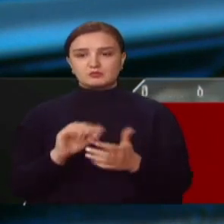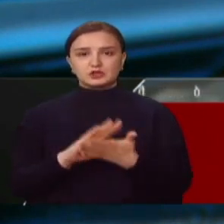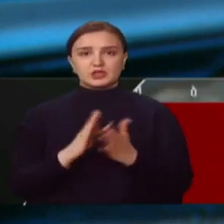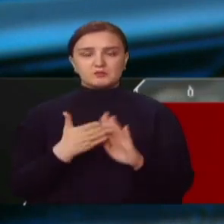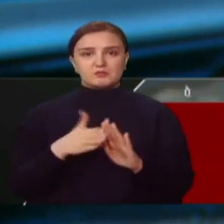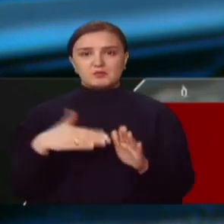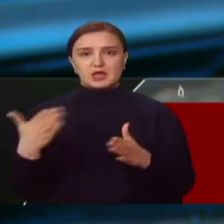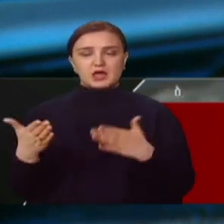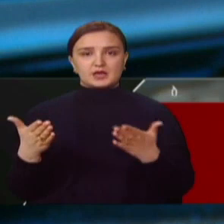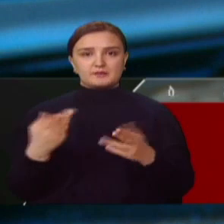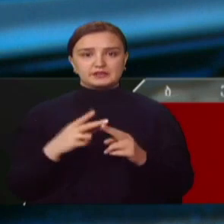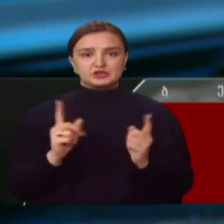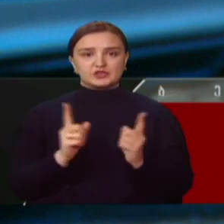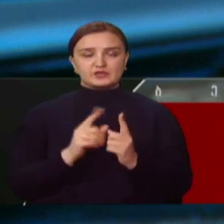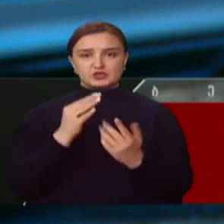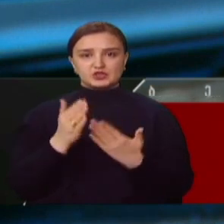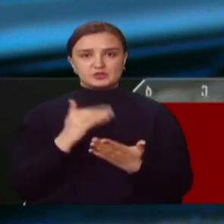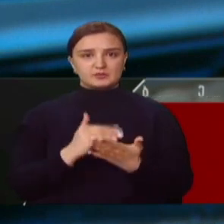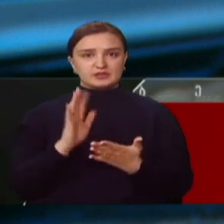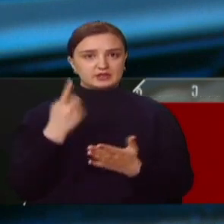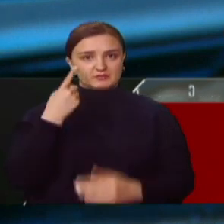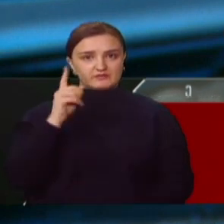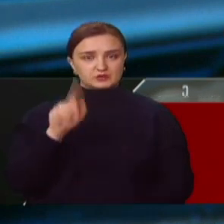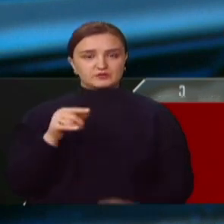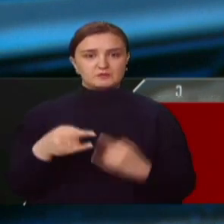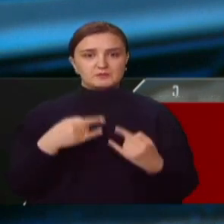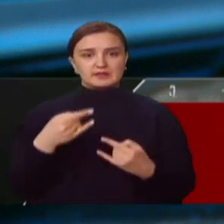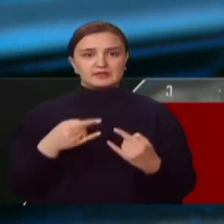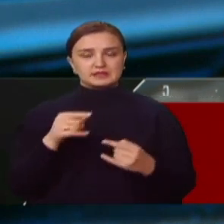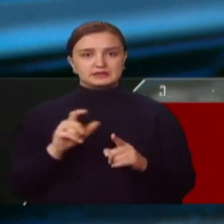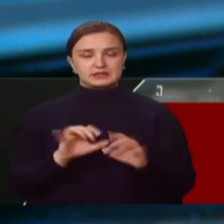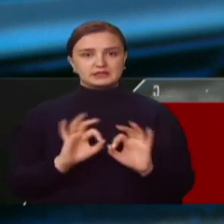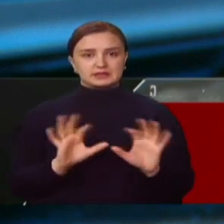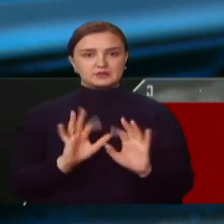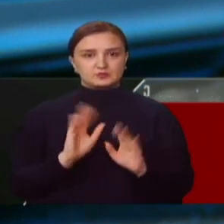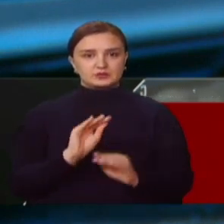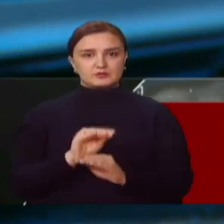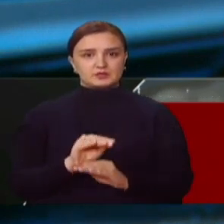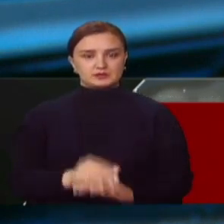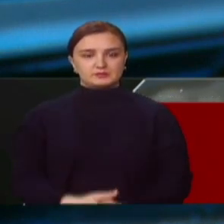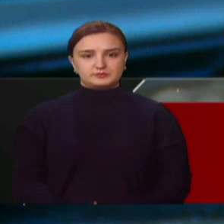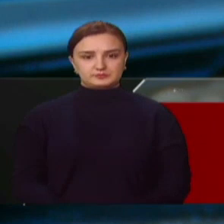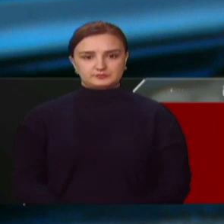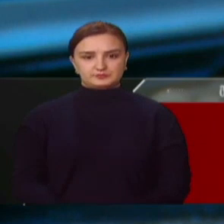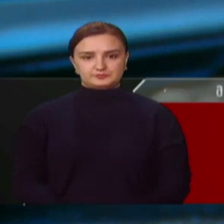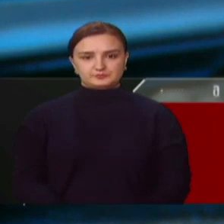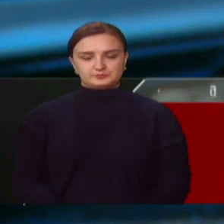კონსენსუსი მხარეებს შორის, ეს შეხვედრის შემდგომ გახდება ცნობილი, რაც ისინი მედიასთან გააკეთებენ უკვე დამატებით კომენტარებს.